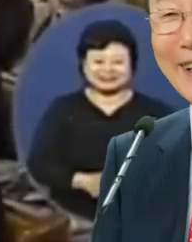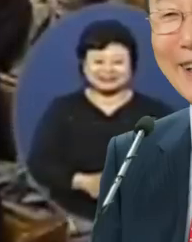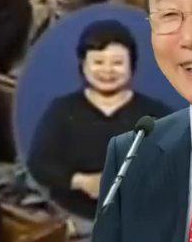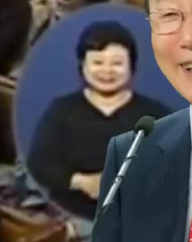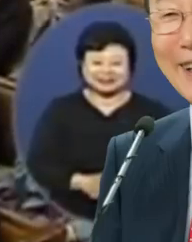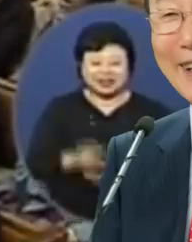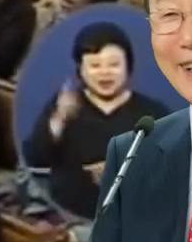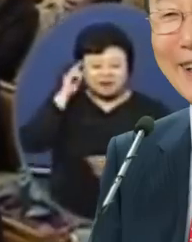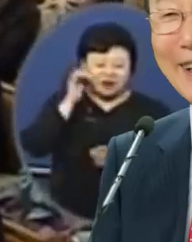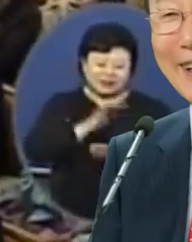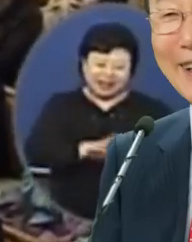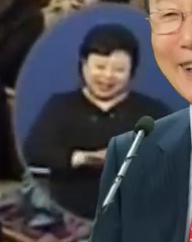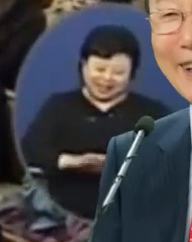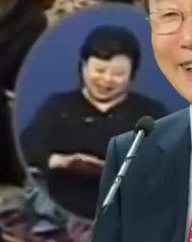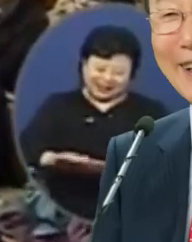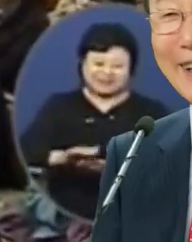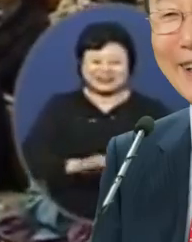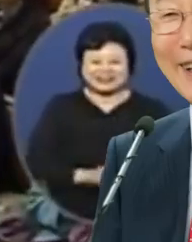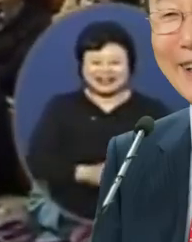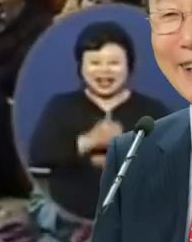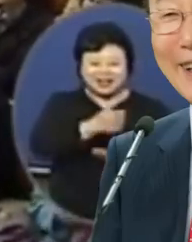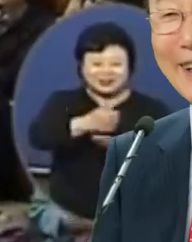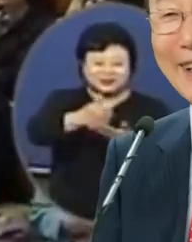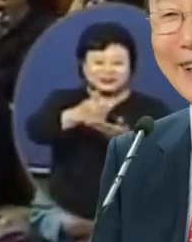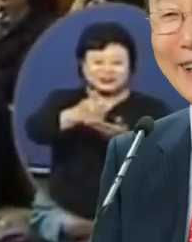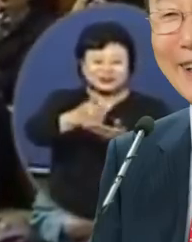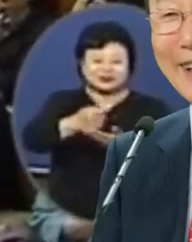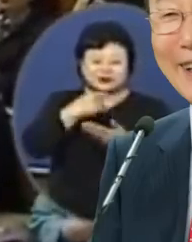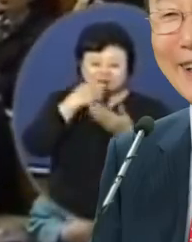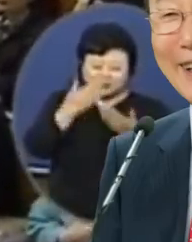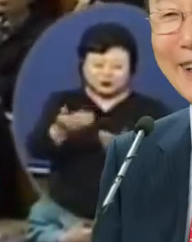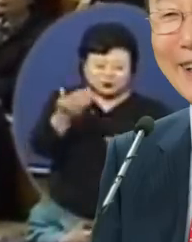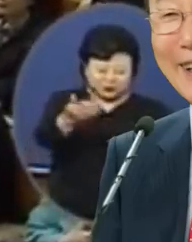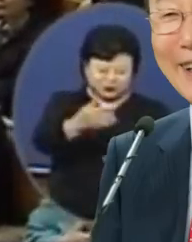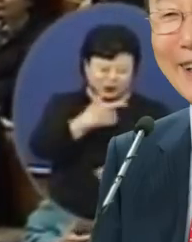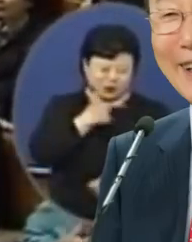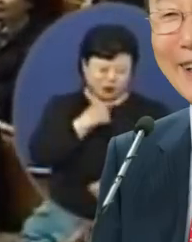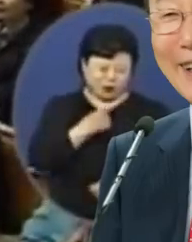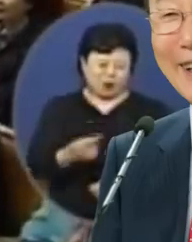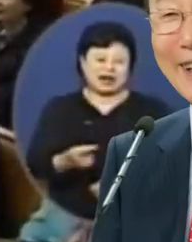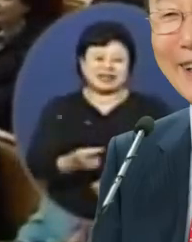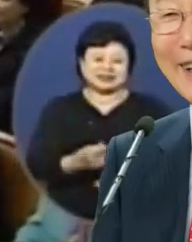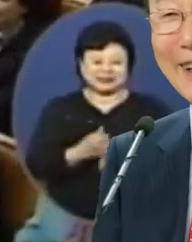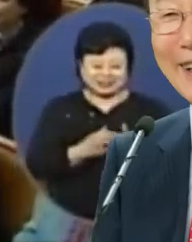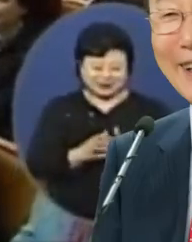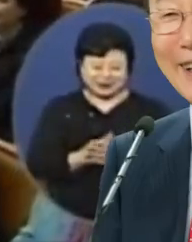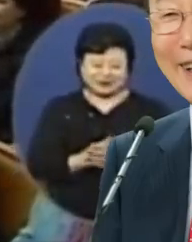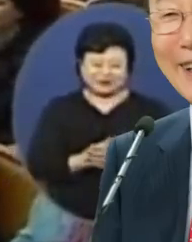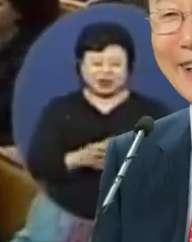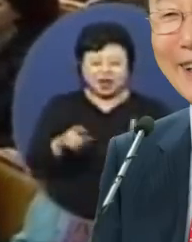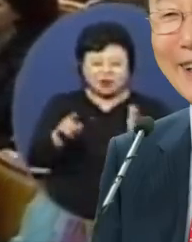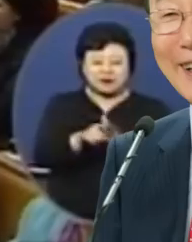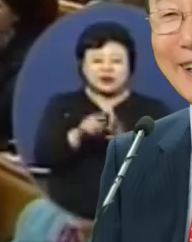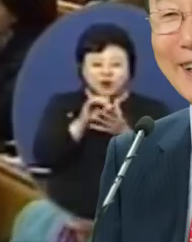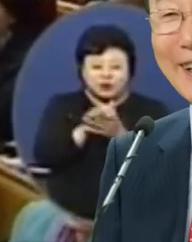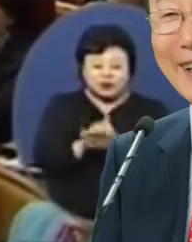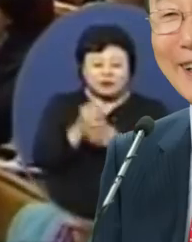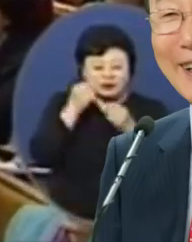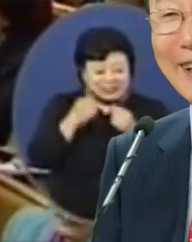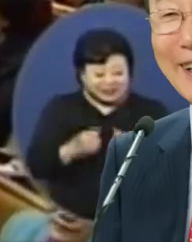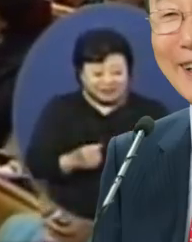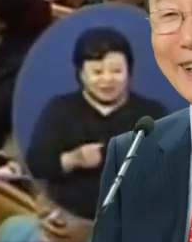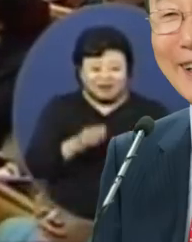그러니 평안하지요. 주님이 여러분에게 쉼을 주기를 원하시는 것이 바로 이 때문인 것입니다. 우리가 믿고 기도하며 산다는